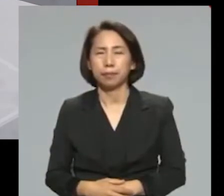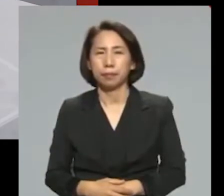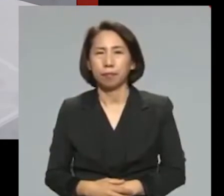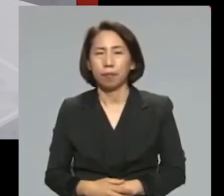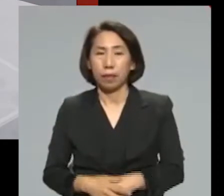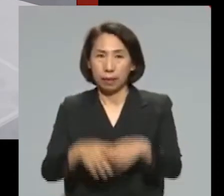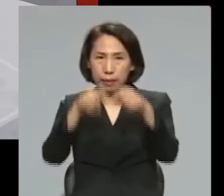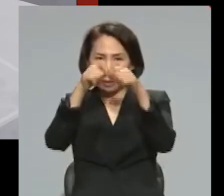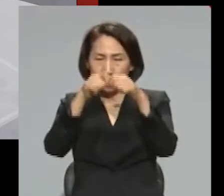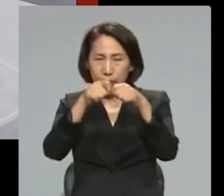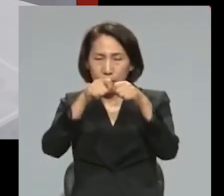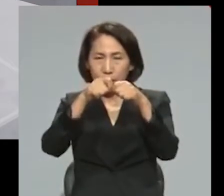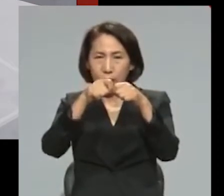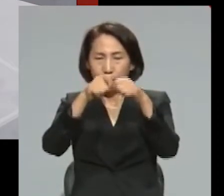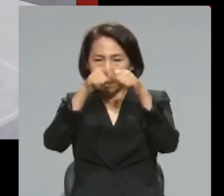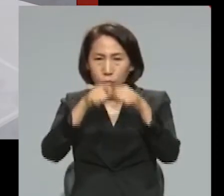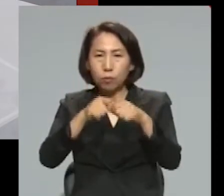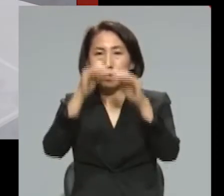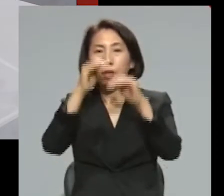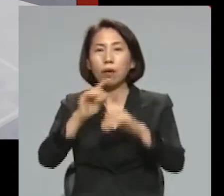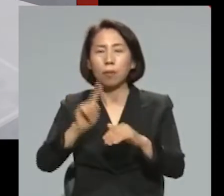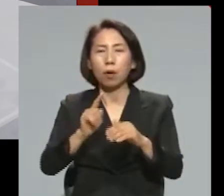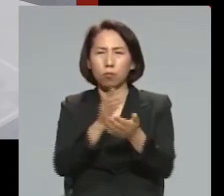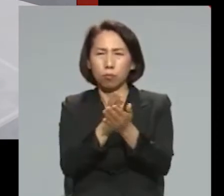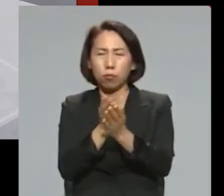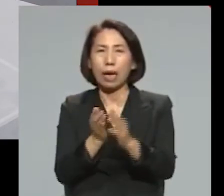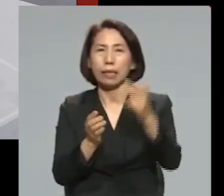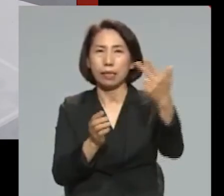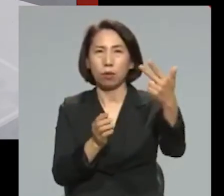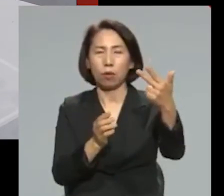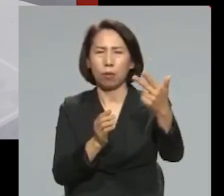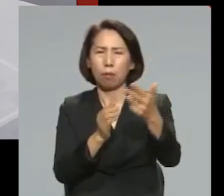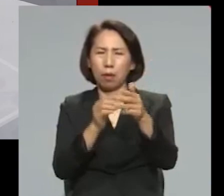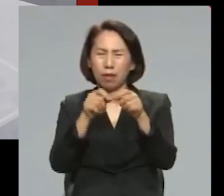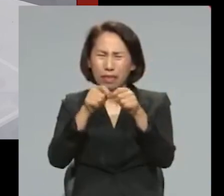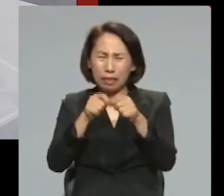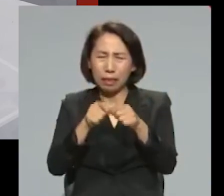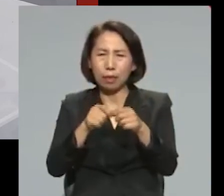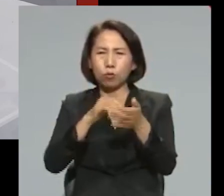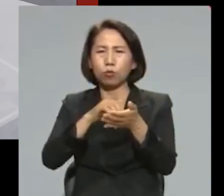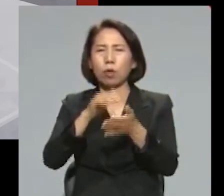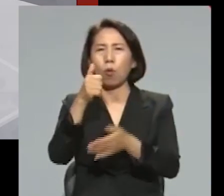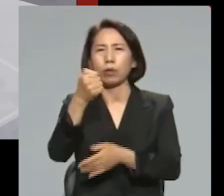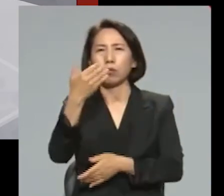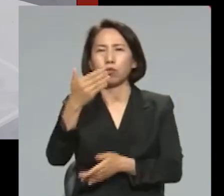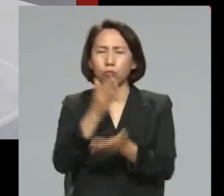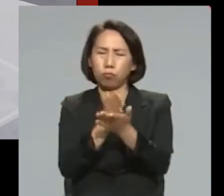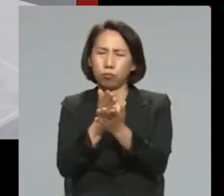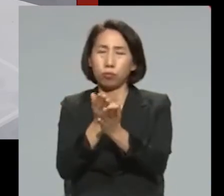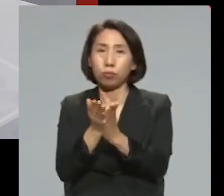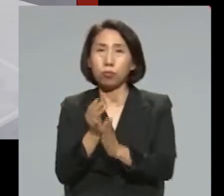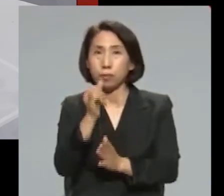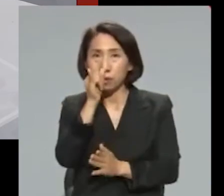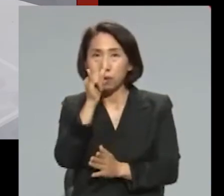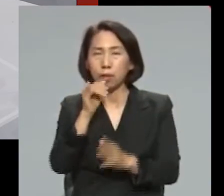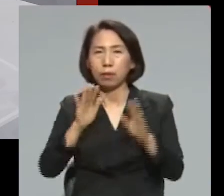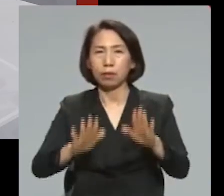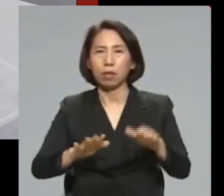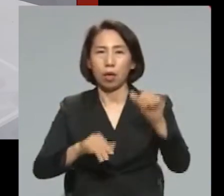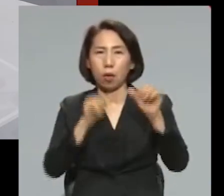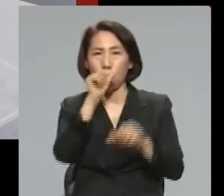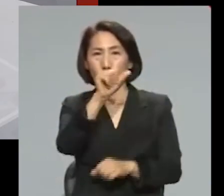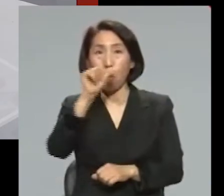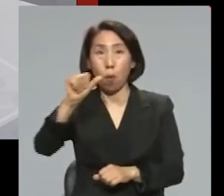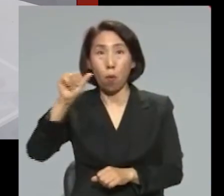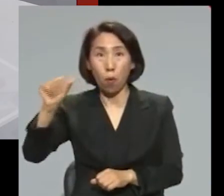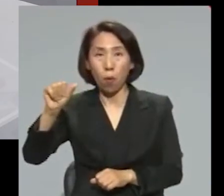세부 항목은 7개 분야 59개 항목으로 편성되어 있습니다. 현재 555